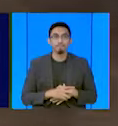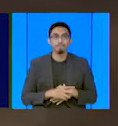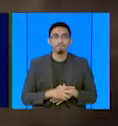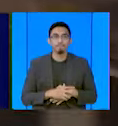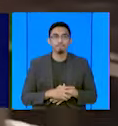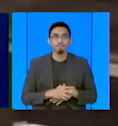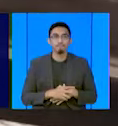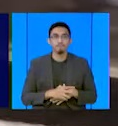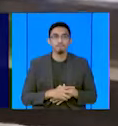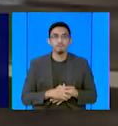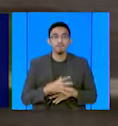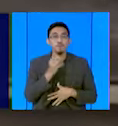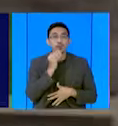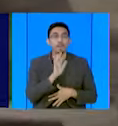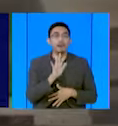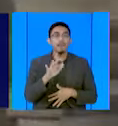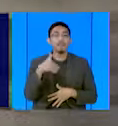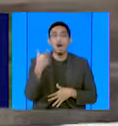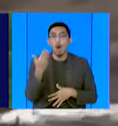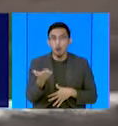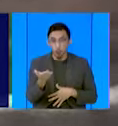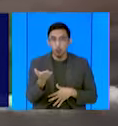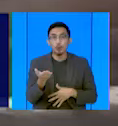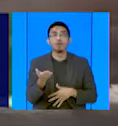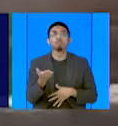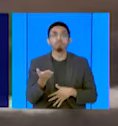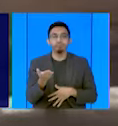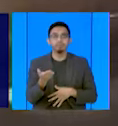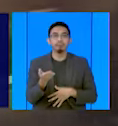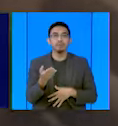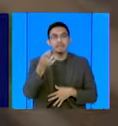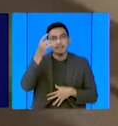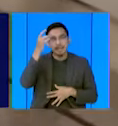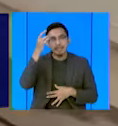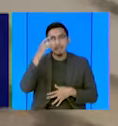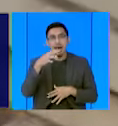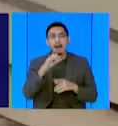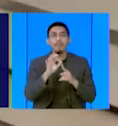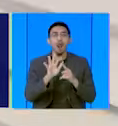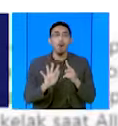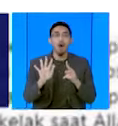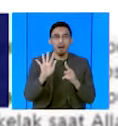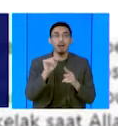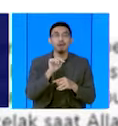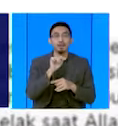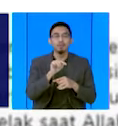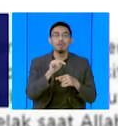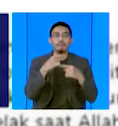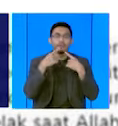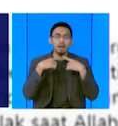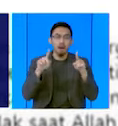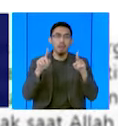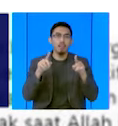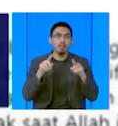Rati, 55 tahun, yang dikenal warga Nenek Somret, warga Desa Kulu Karanganyar, Kabupaten Pekalongan ini mendadak viral.